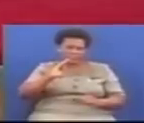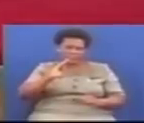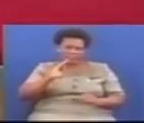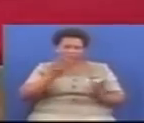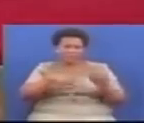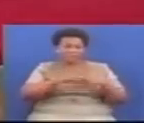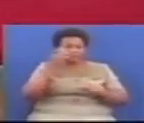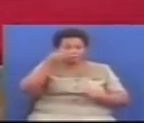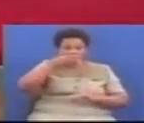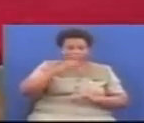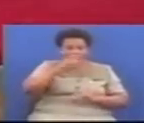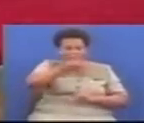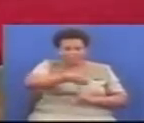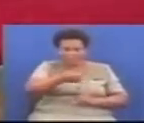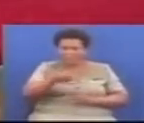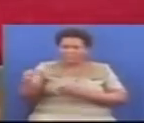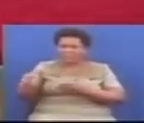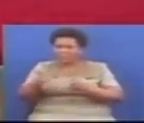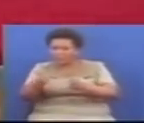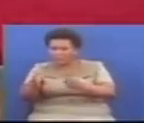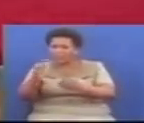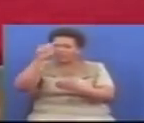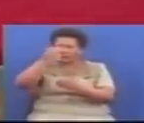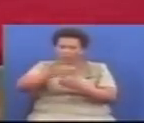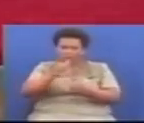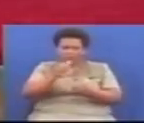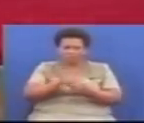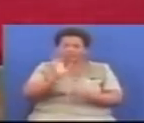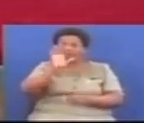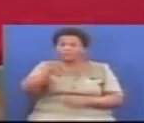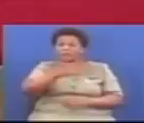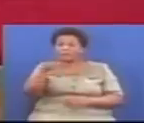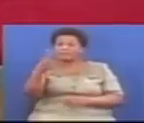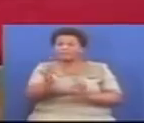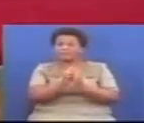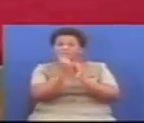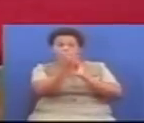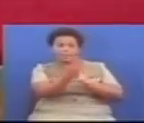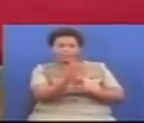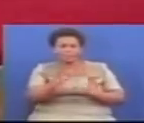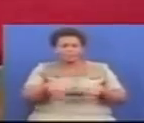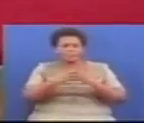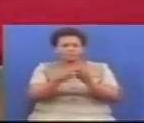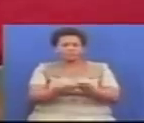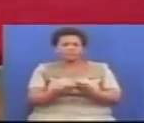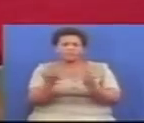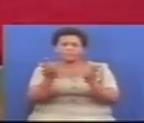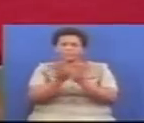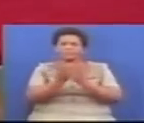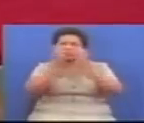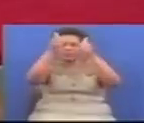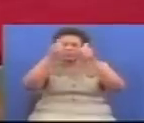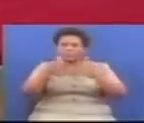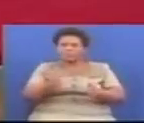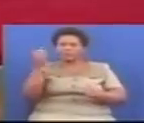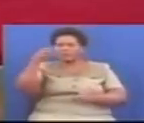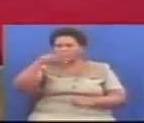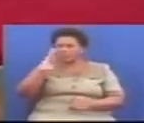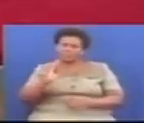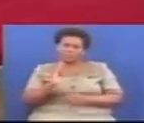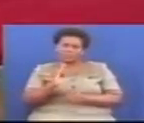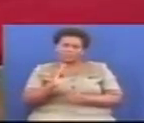na wajumbe wa serikali za vijiji pamoja na wajumbe wa mitaa za mwaka 2014 zilitolewa kupitia tangazo la serikali namba 322